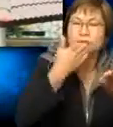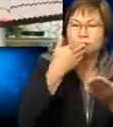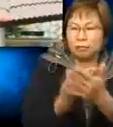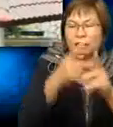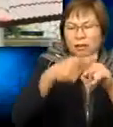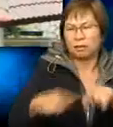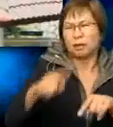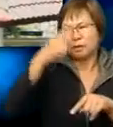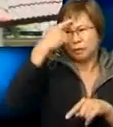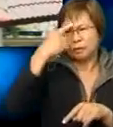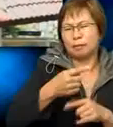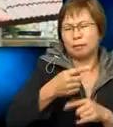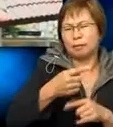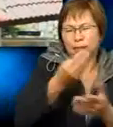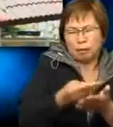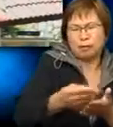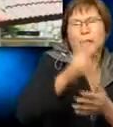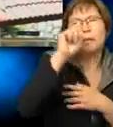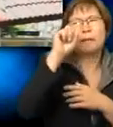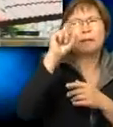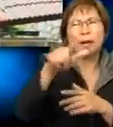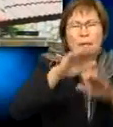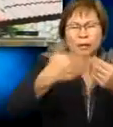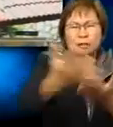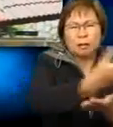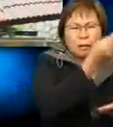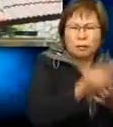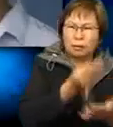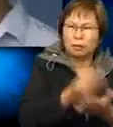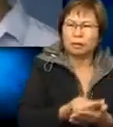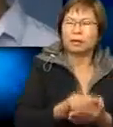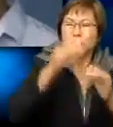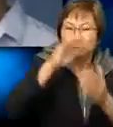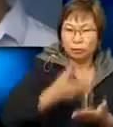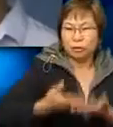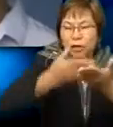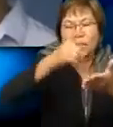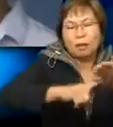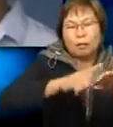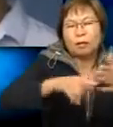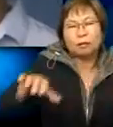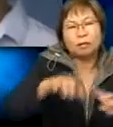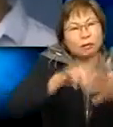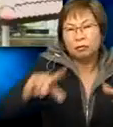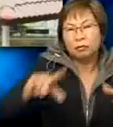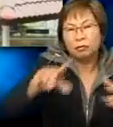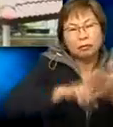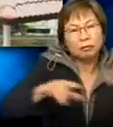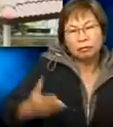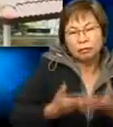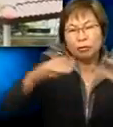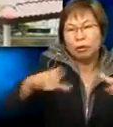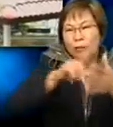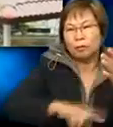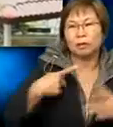baik. Tapi, belanjanya tentu besar. Macam mana kita dapatkan duit? Awak bercadang nak buat apa, Adam?